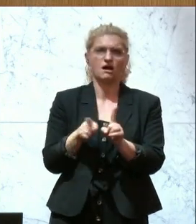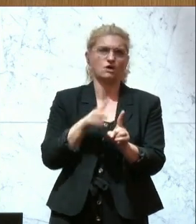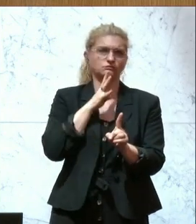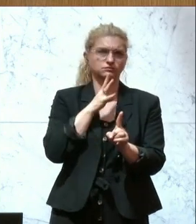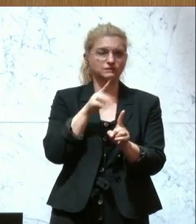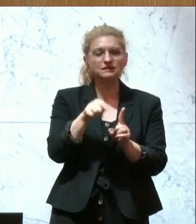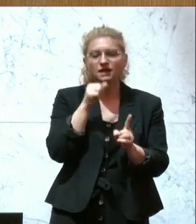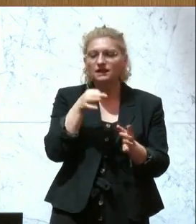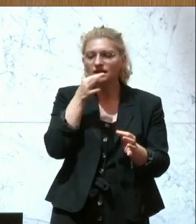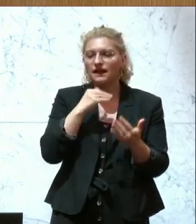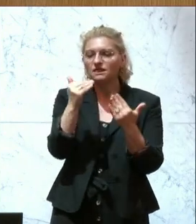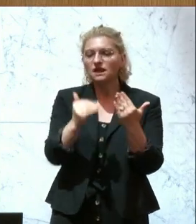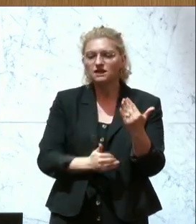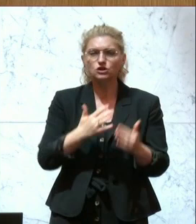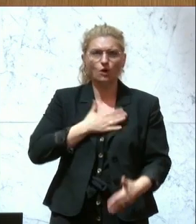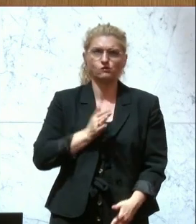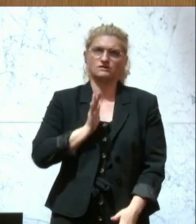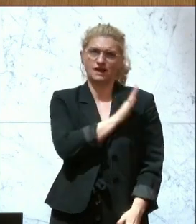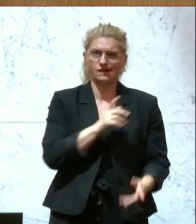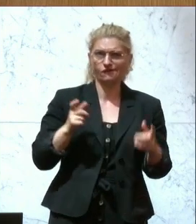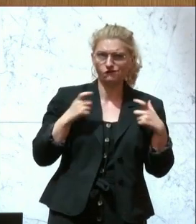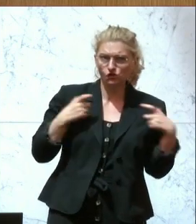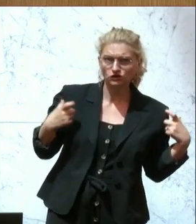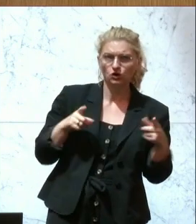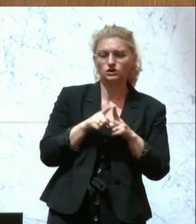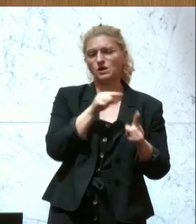ist nicht auf der Rednerinnenliste, obwohl das seine Funktion ist und obwohl